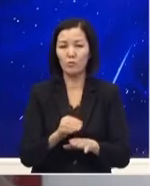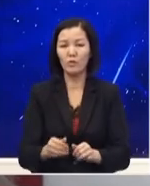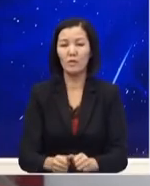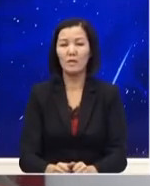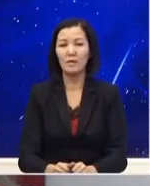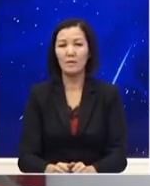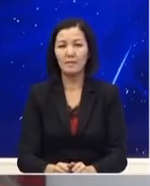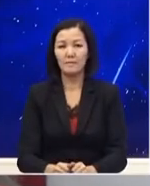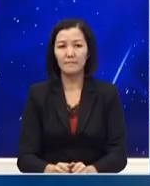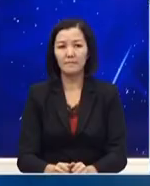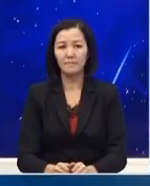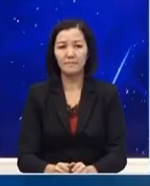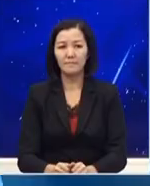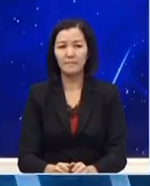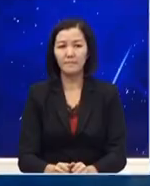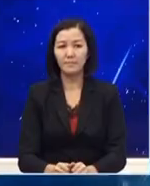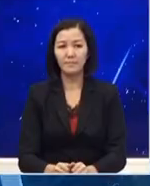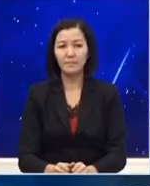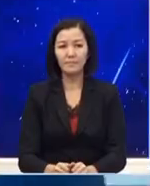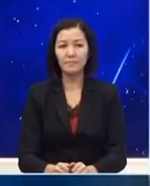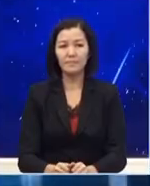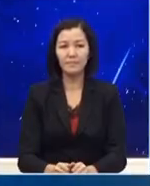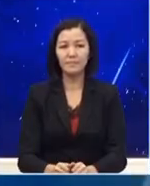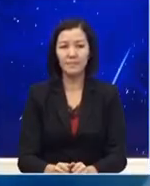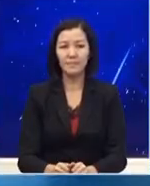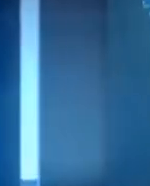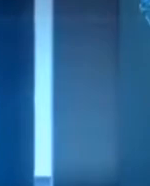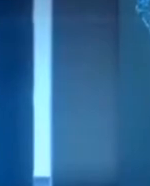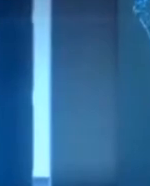мүмкіндік береді дейді дәрігерлер. Алмат Хамит, Абзал Нүсіпов, Жетісу